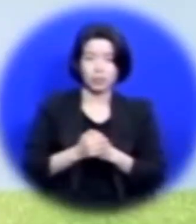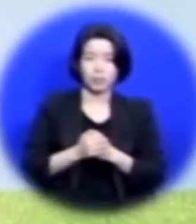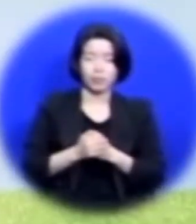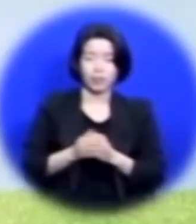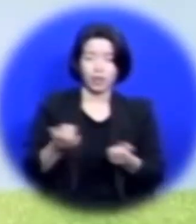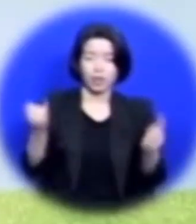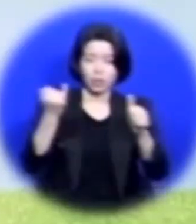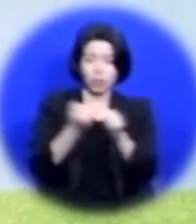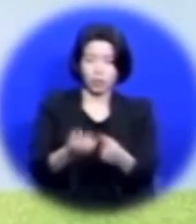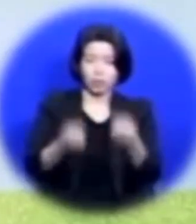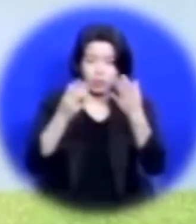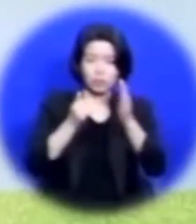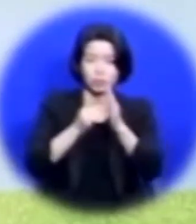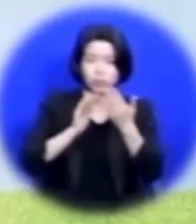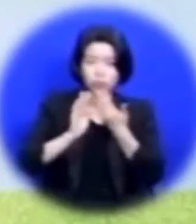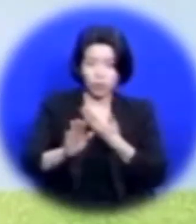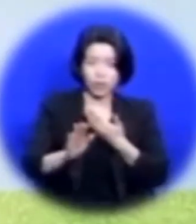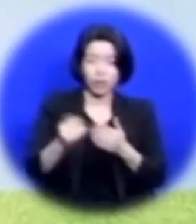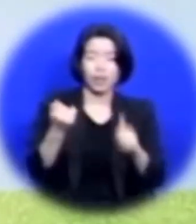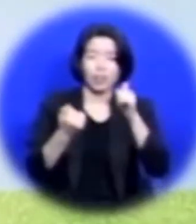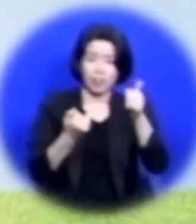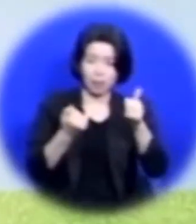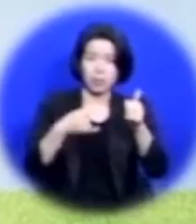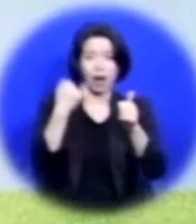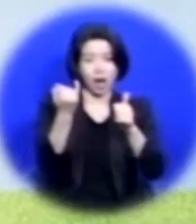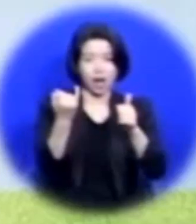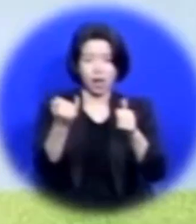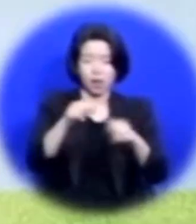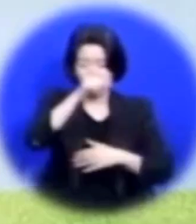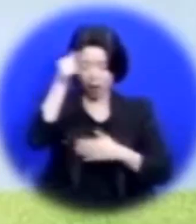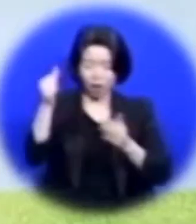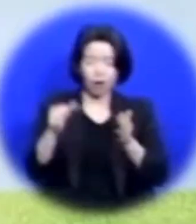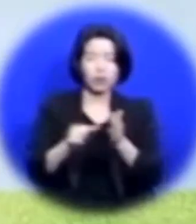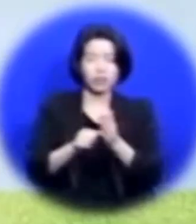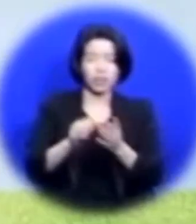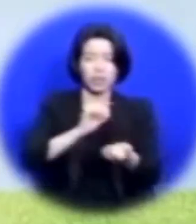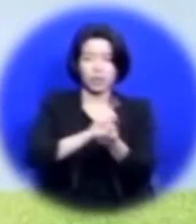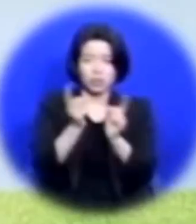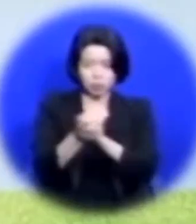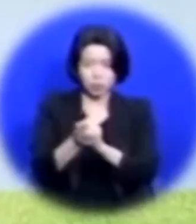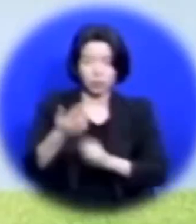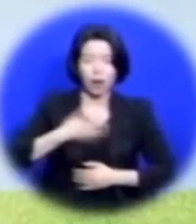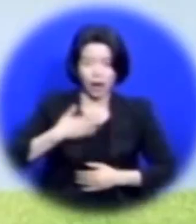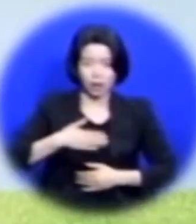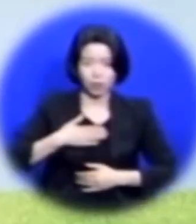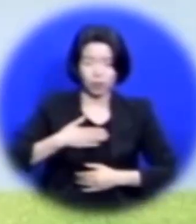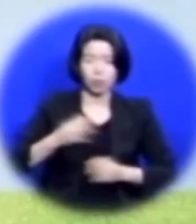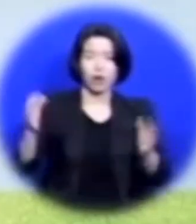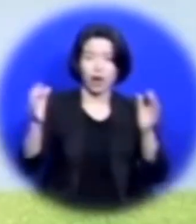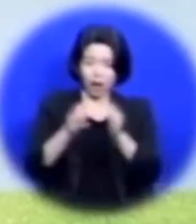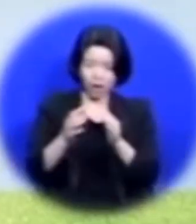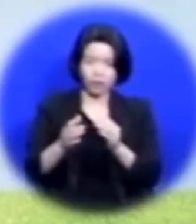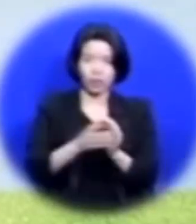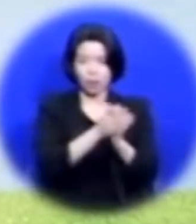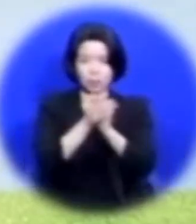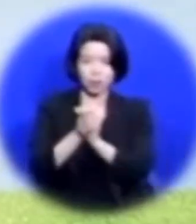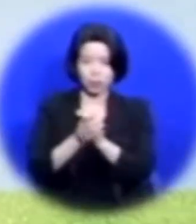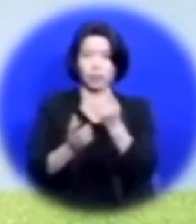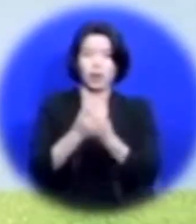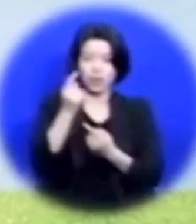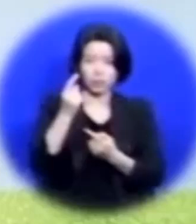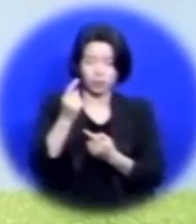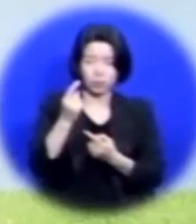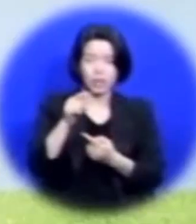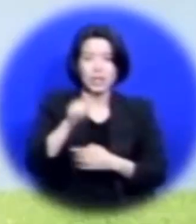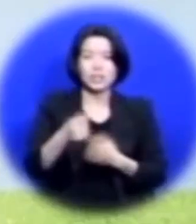이후에 남편과 아내로서 평생 서로 알고 사귀고 1 되고 그렇게 살아